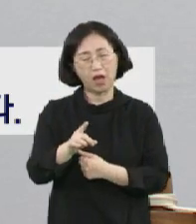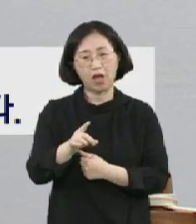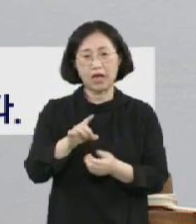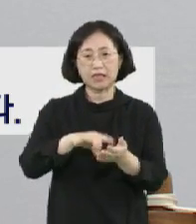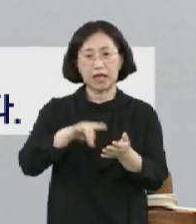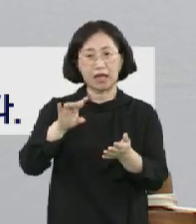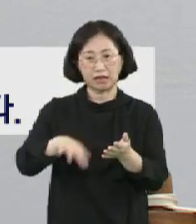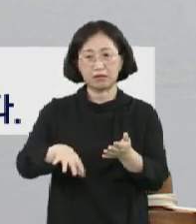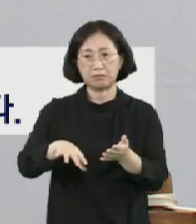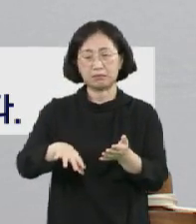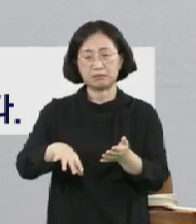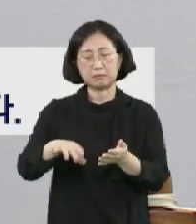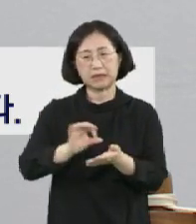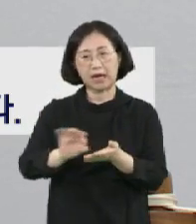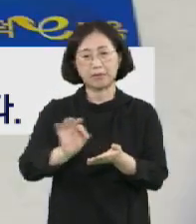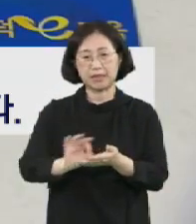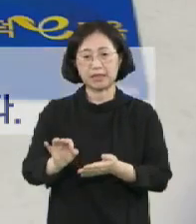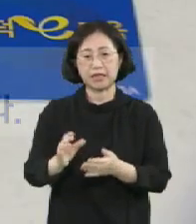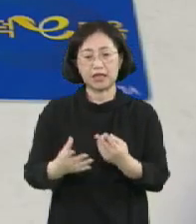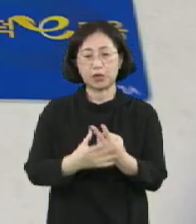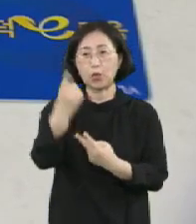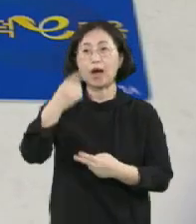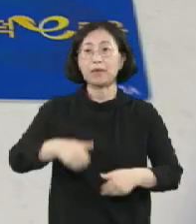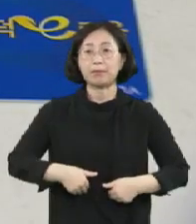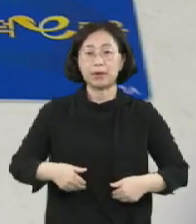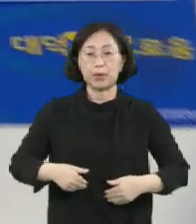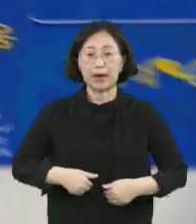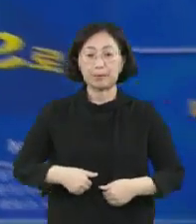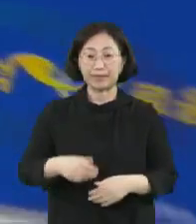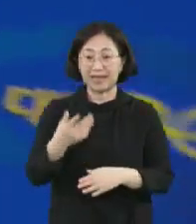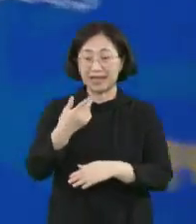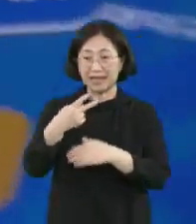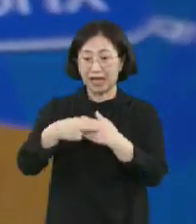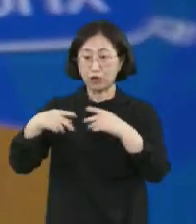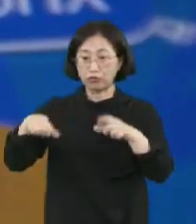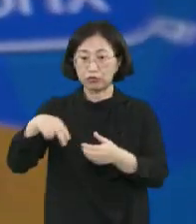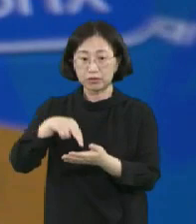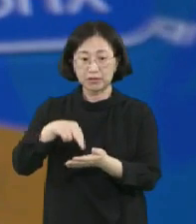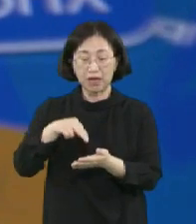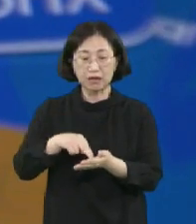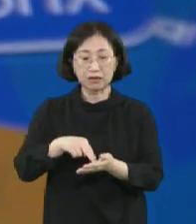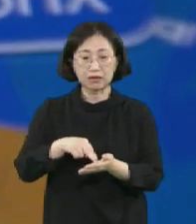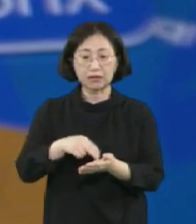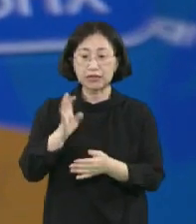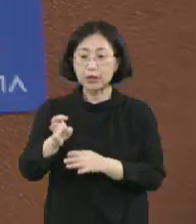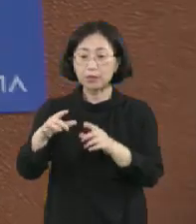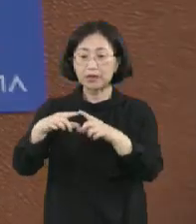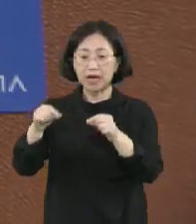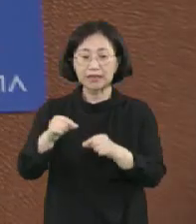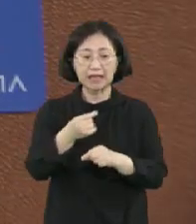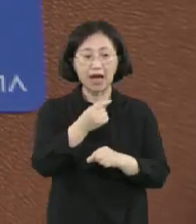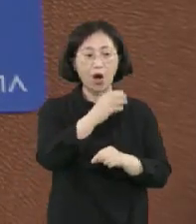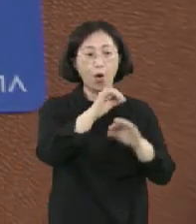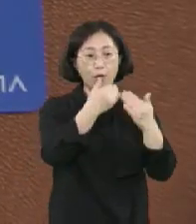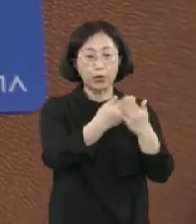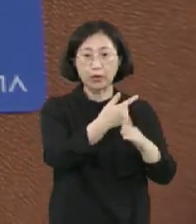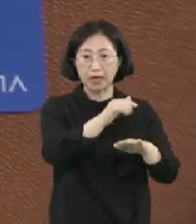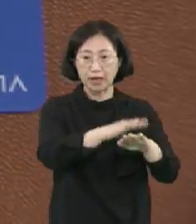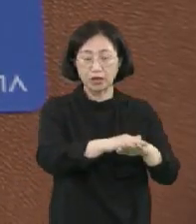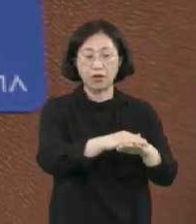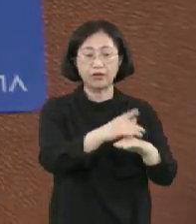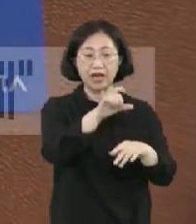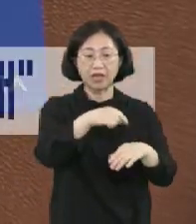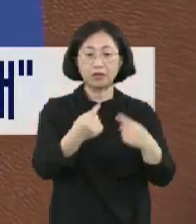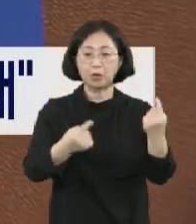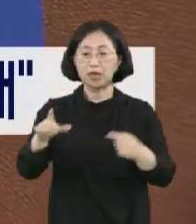생각을 하고요. 통합이 필요한 거죠. 이에 대해 대덕구는 대덕 1호음이 온통대전보다 먼저 발행됐고 통합될